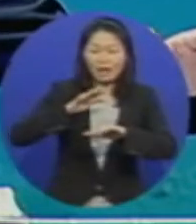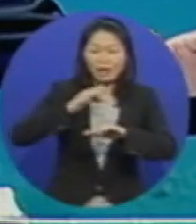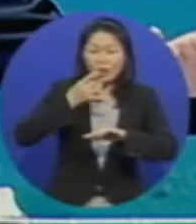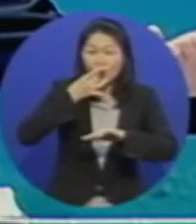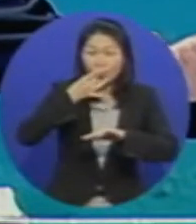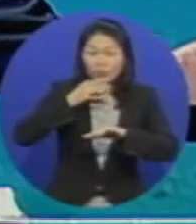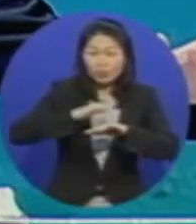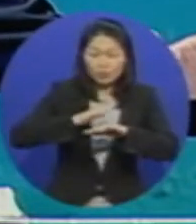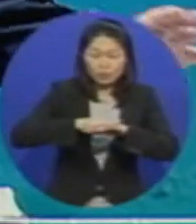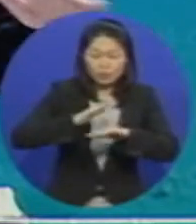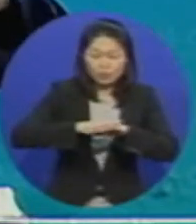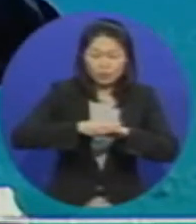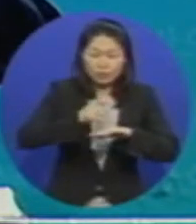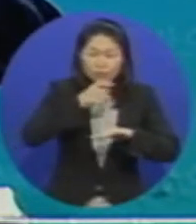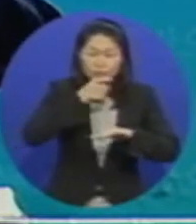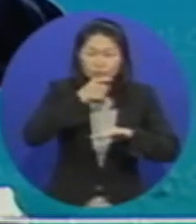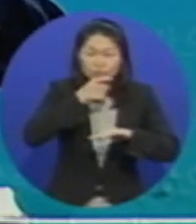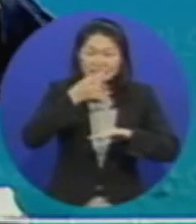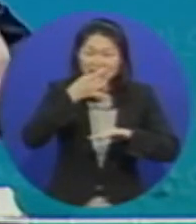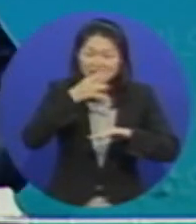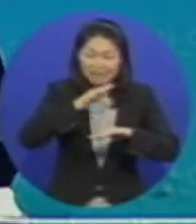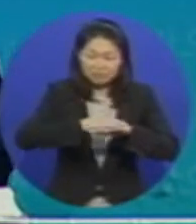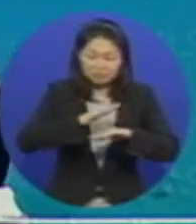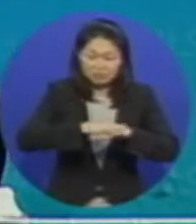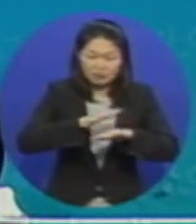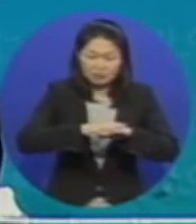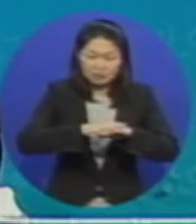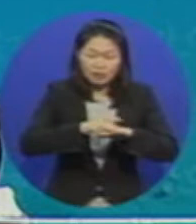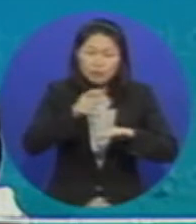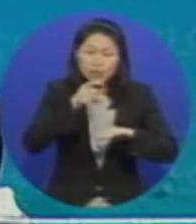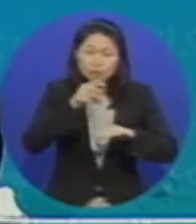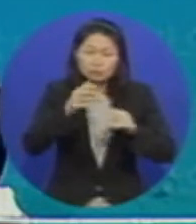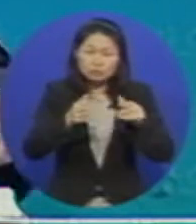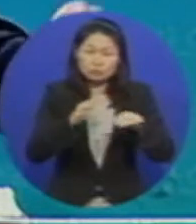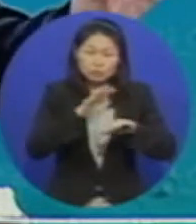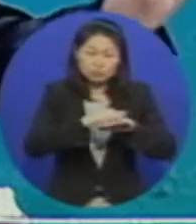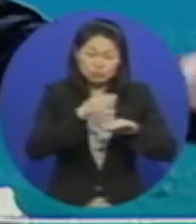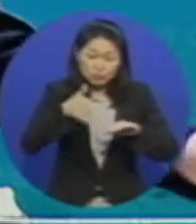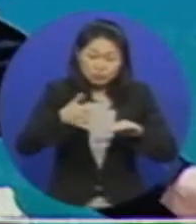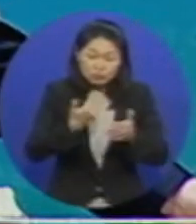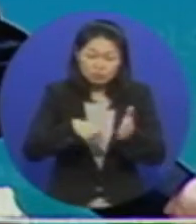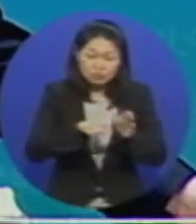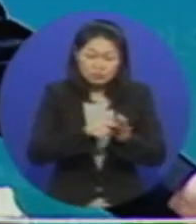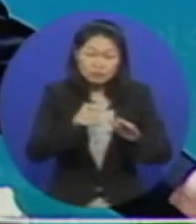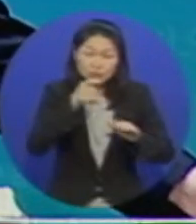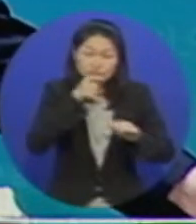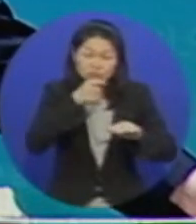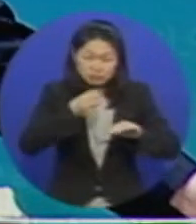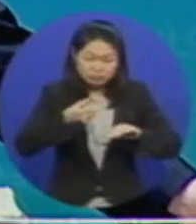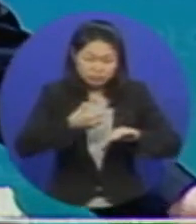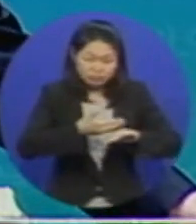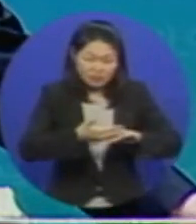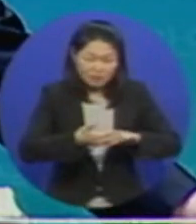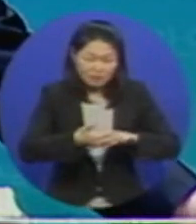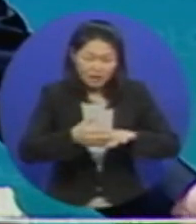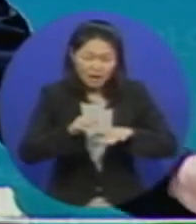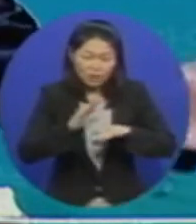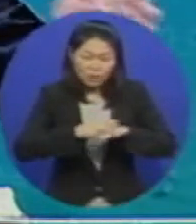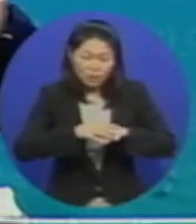물을 농사를 지으려고 논 에다가 받아 놓으면 아랜 논 주인이